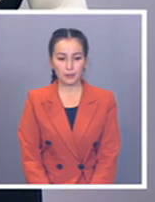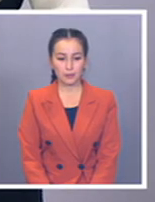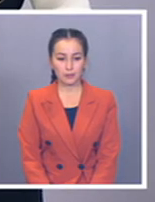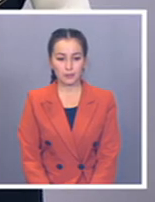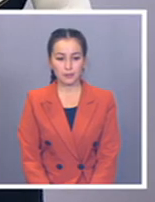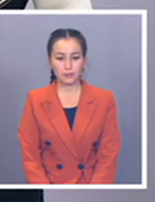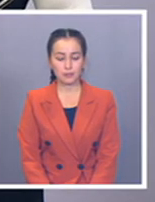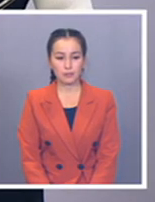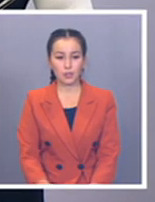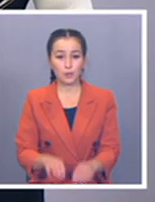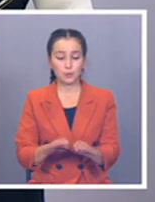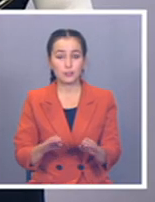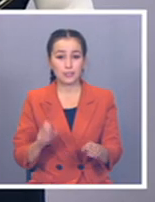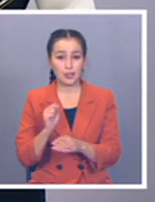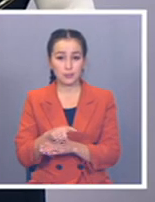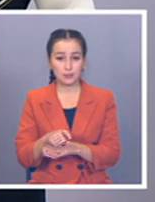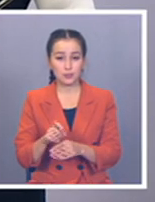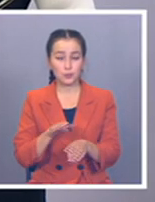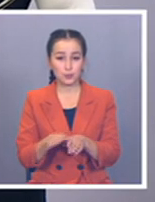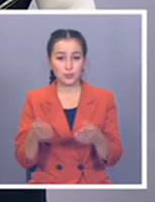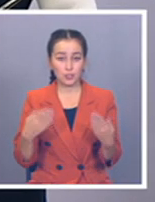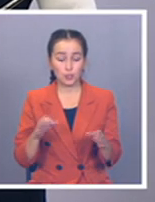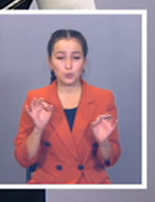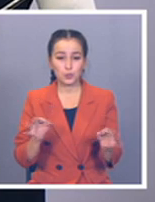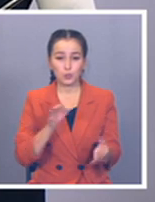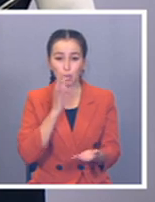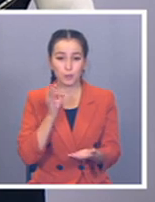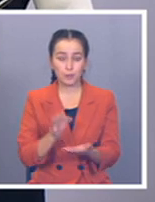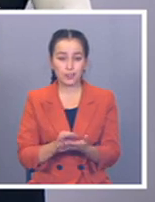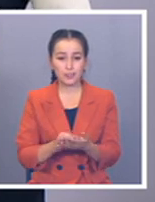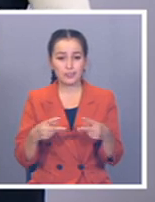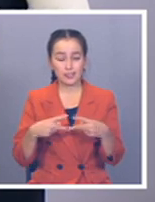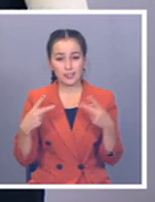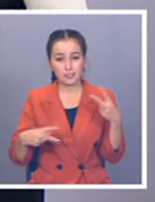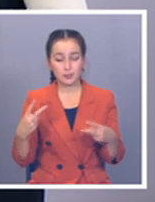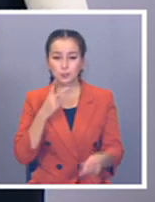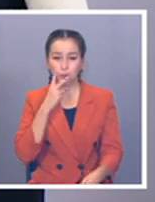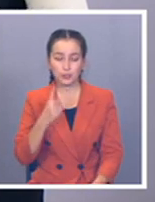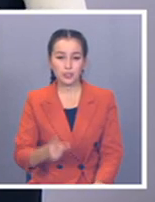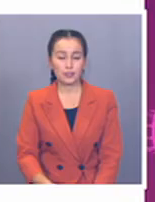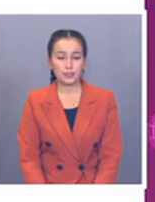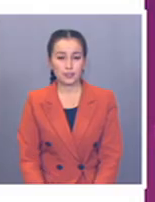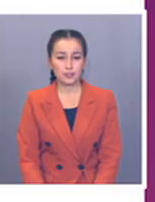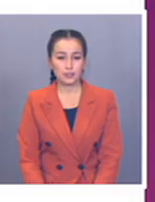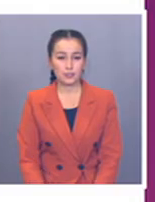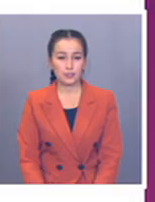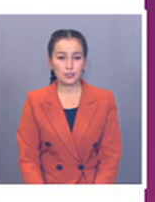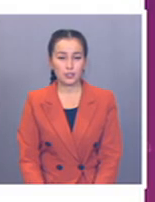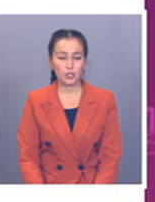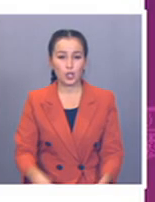Оқушылар, тапсырманы орындап болсақ, дұрыс жауаппен салыстырып көрейік.